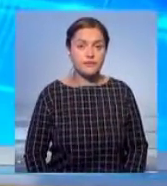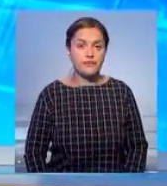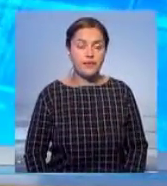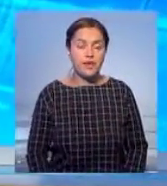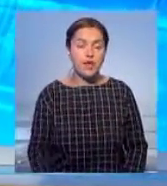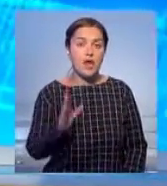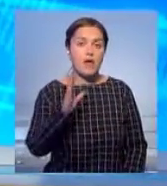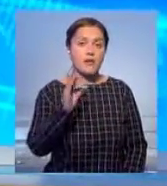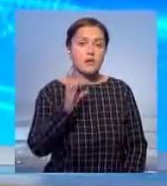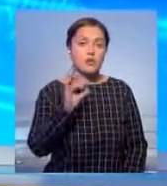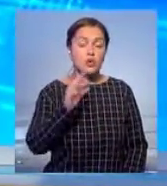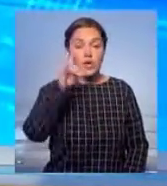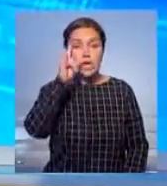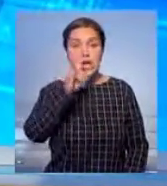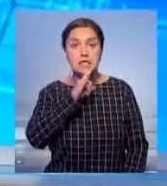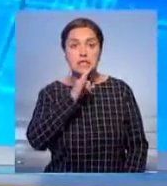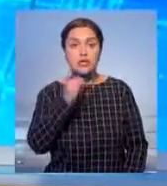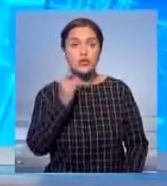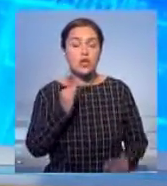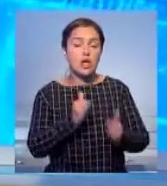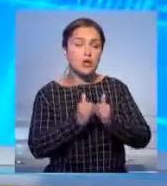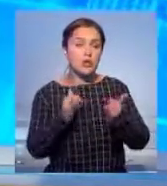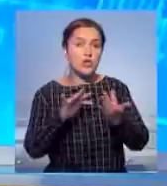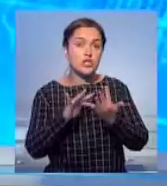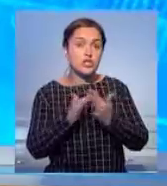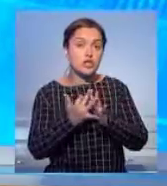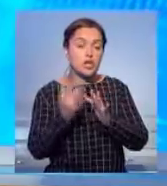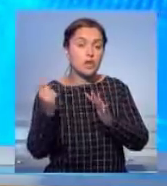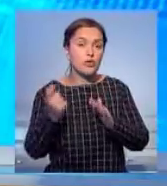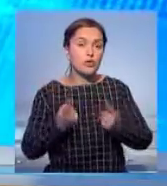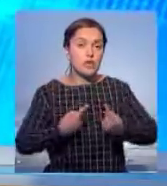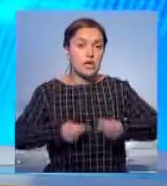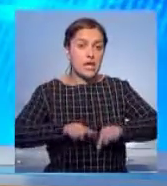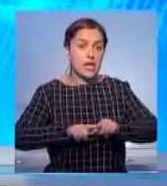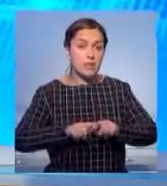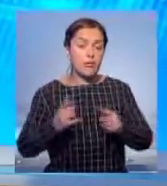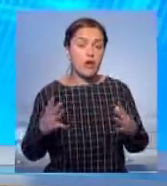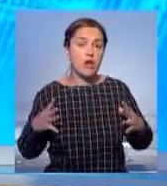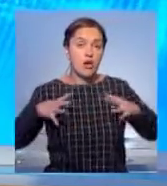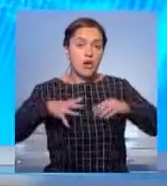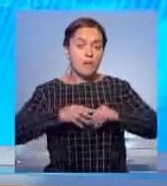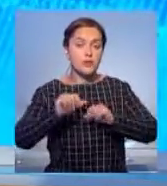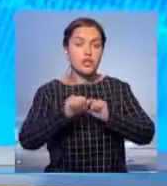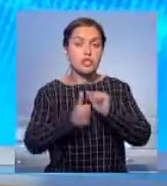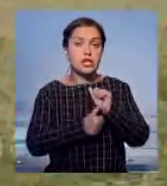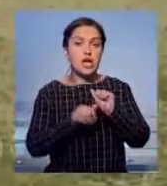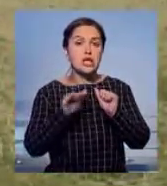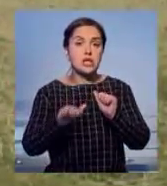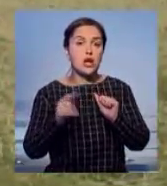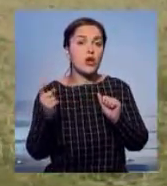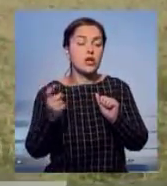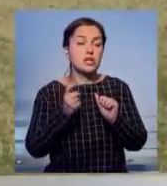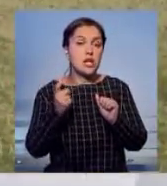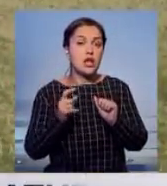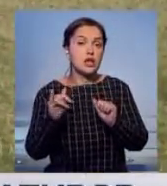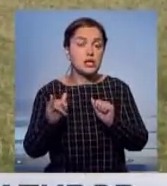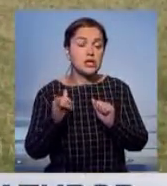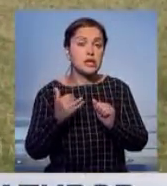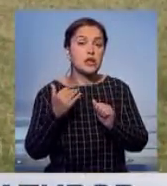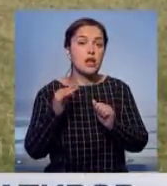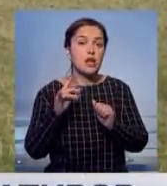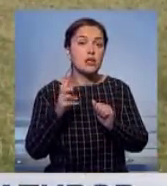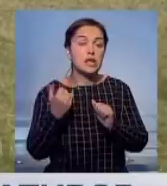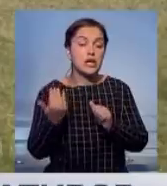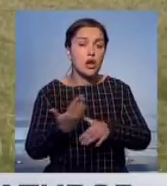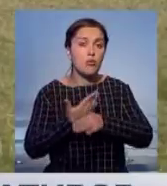В Восточном Казахстане растет число сельхозкооперативов. В прошлом году в регионе объединились 16 тысяч хозяйств. На их оснащение выделено